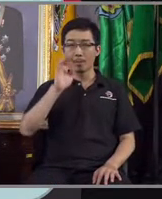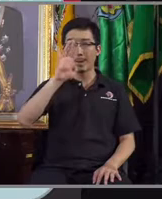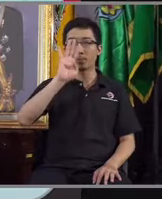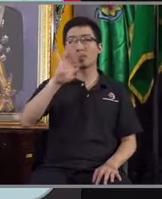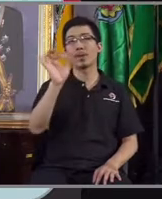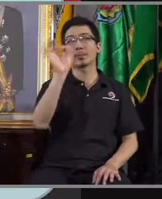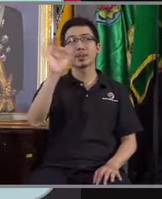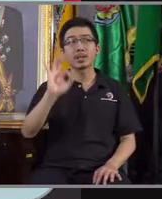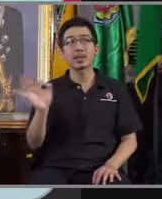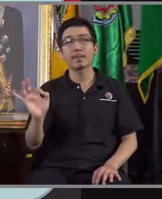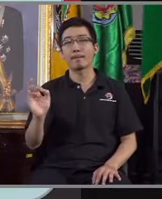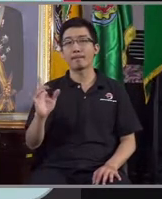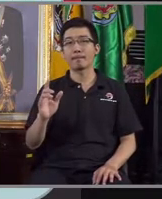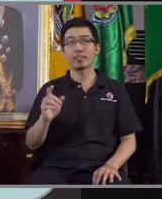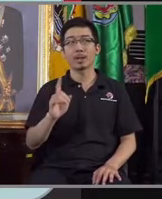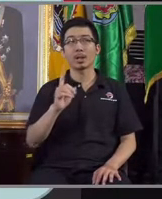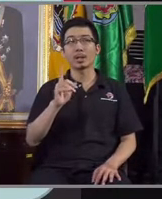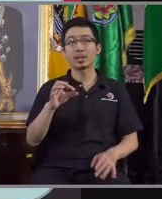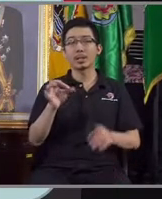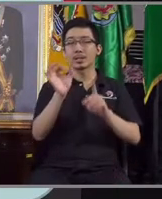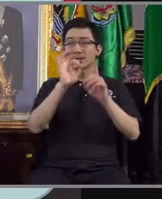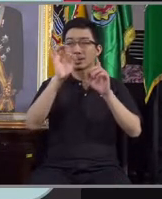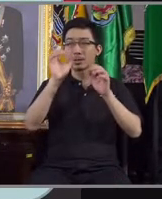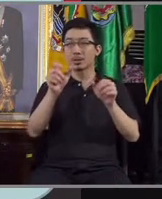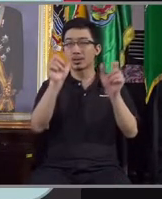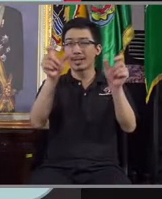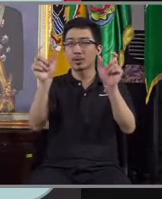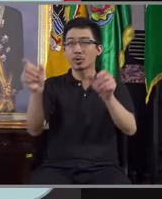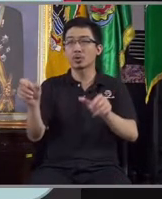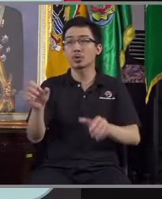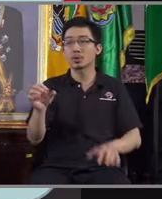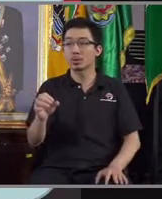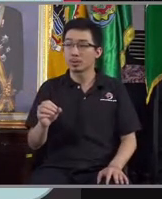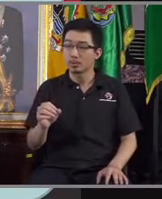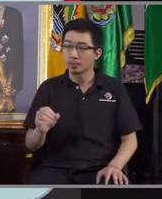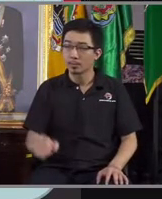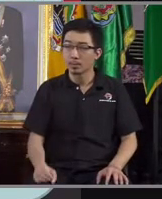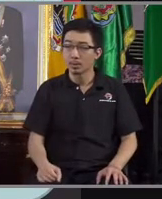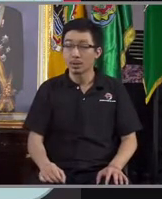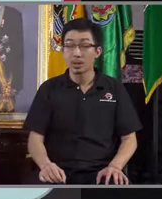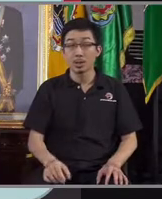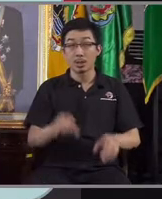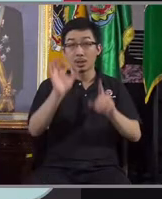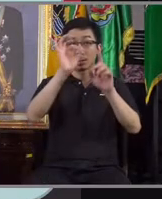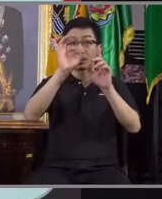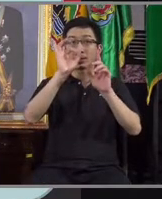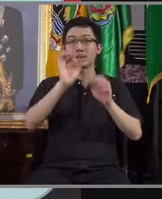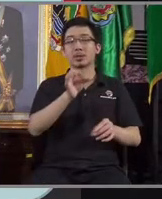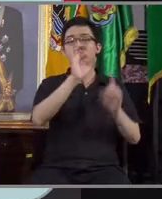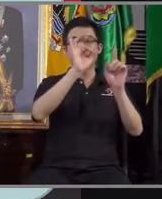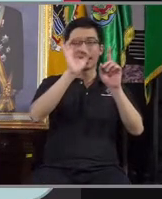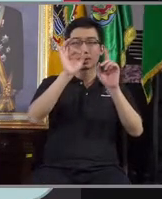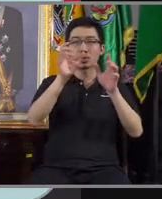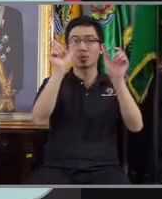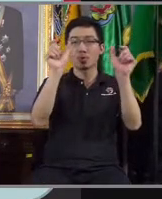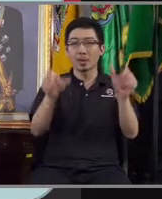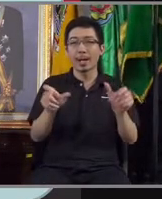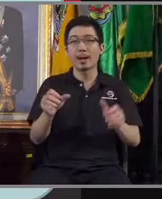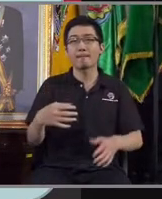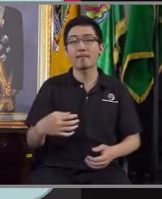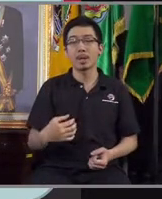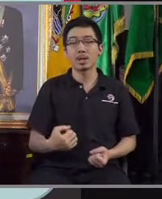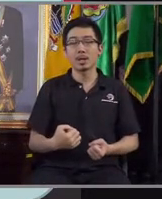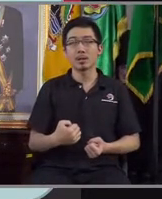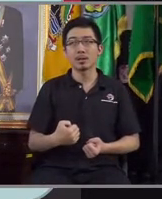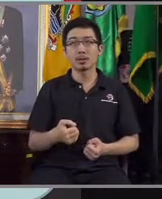44%. Jadi ada 100 orang yang produktif menanggung 44 orang yang belum produktif. Dan